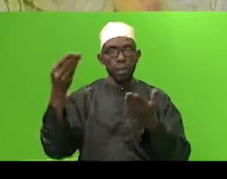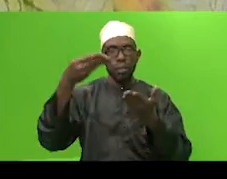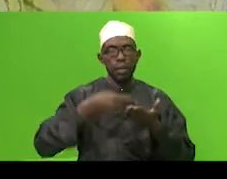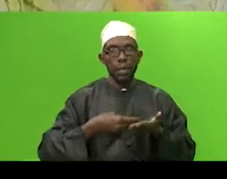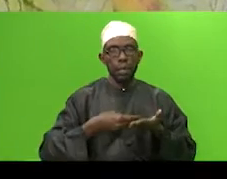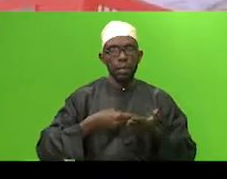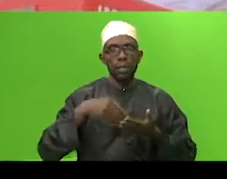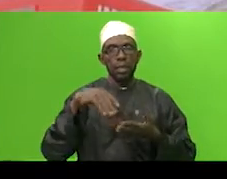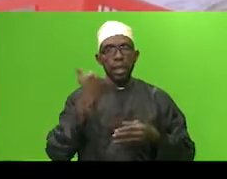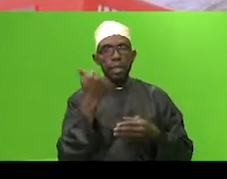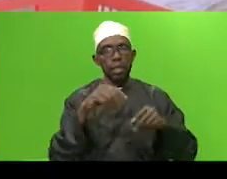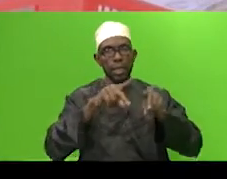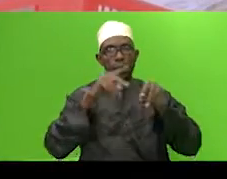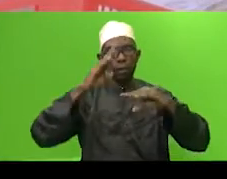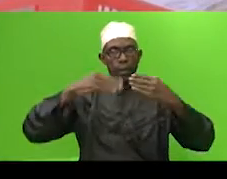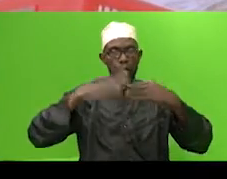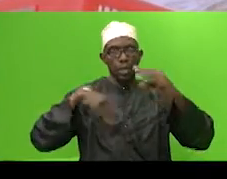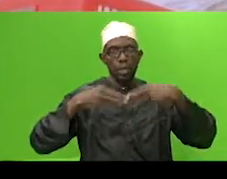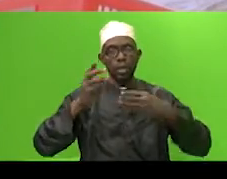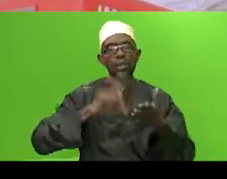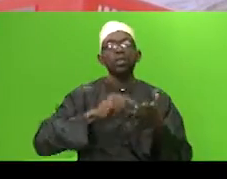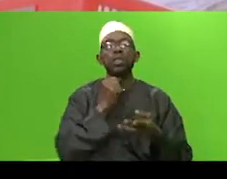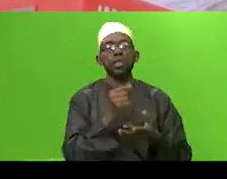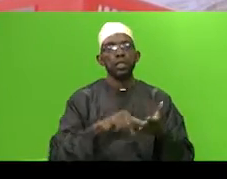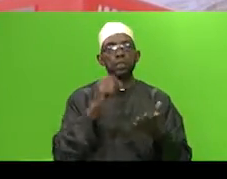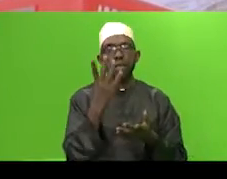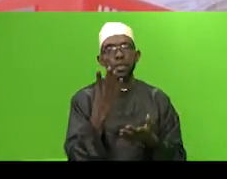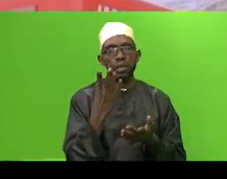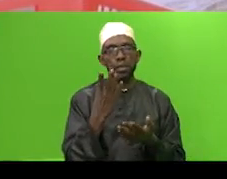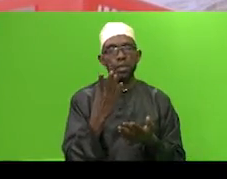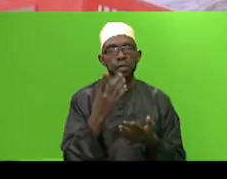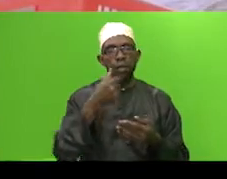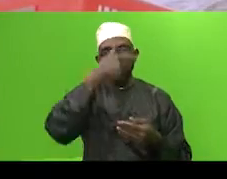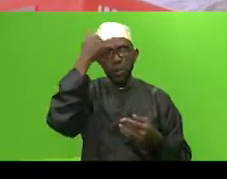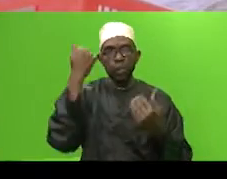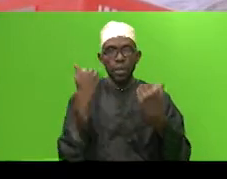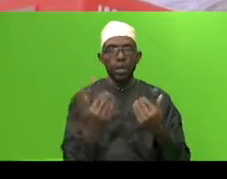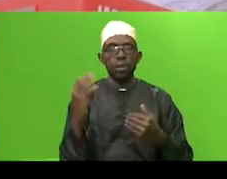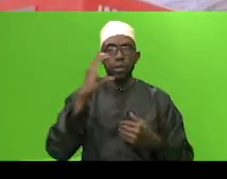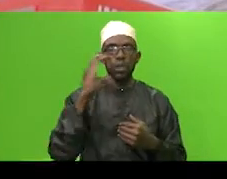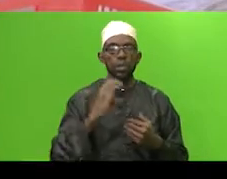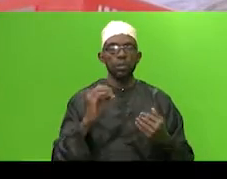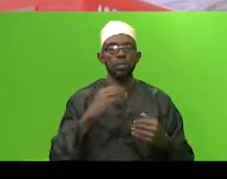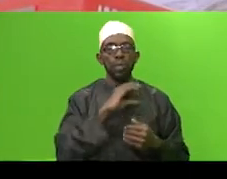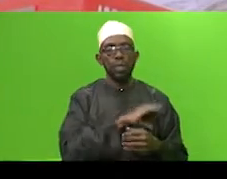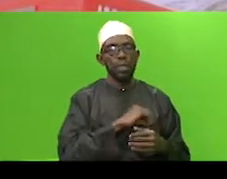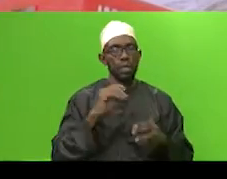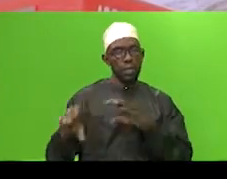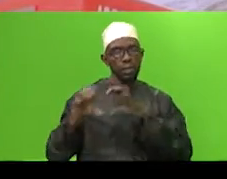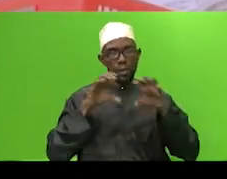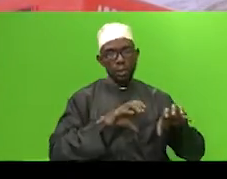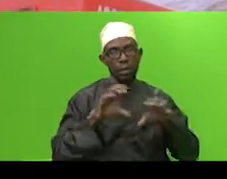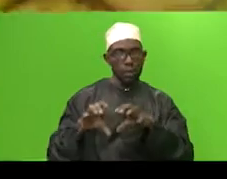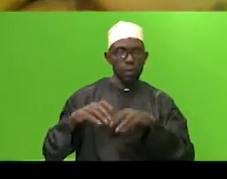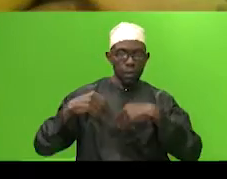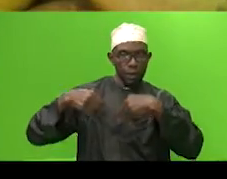vifaa vingine vya kutumia zile hazina gharama sana. Maana mpaka customer analia juu. Wegi hata anaacha